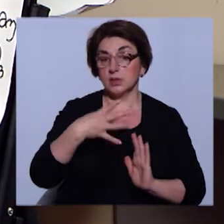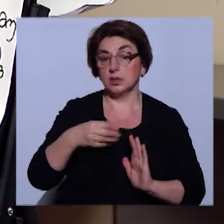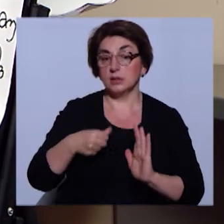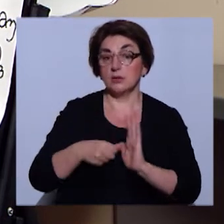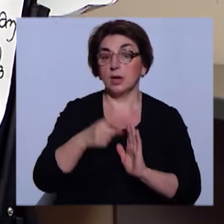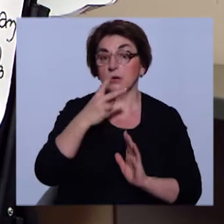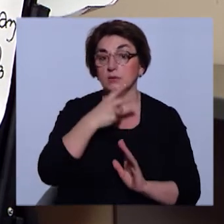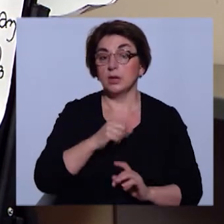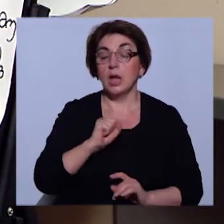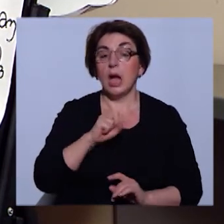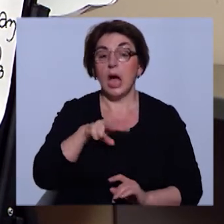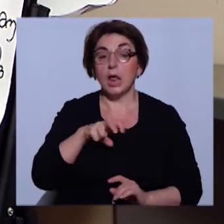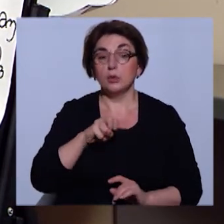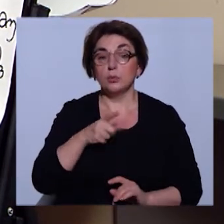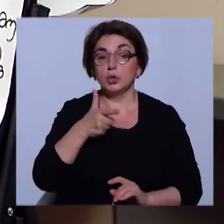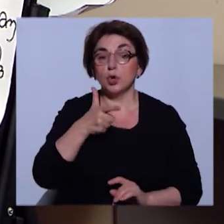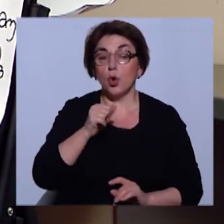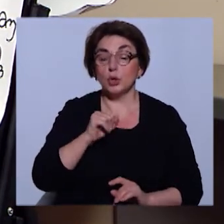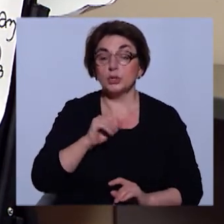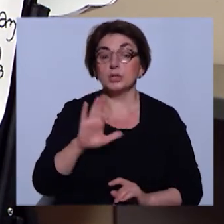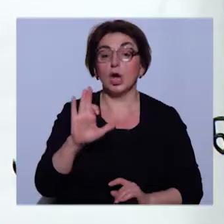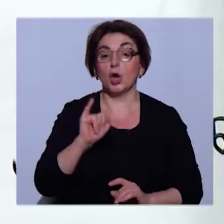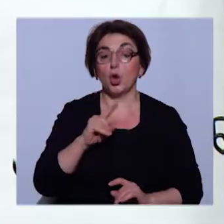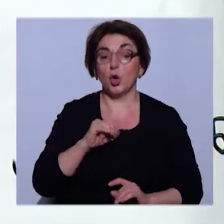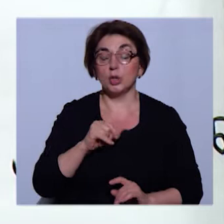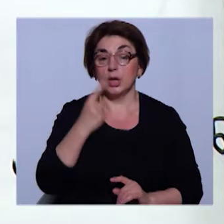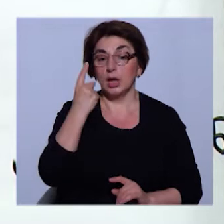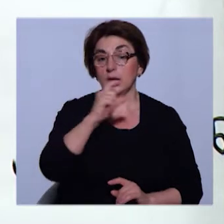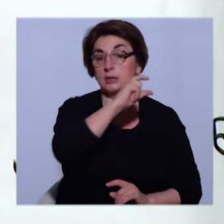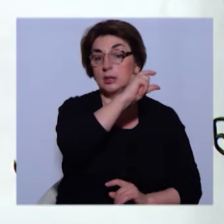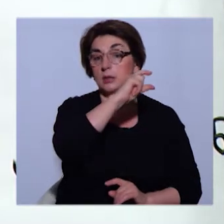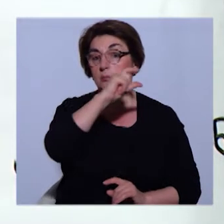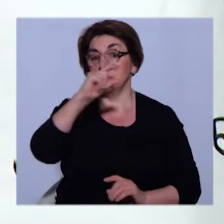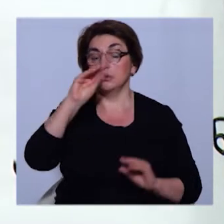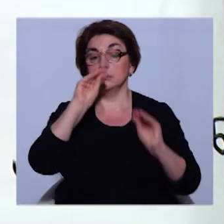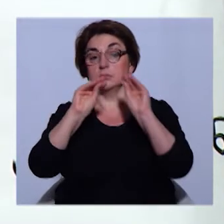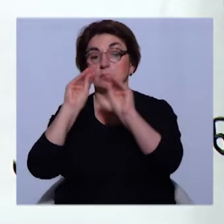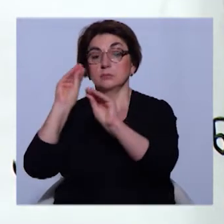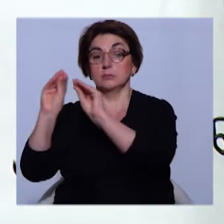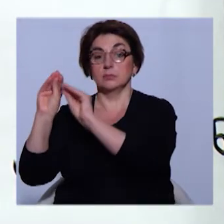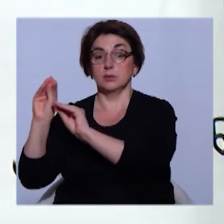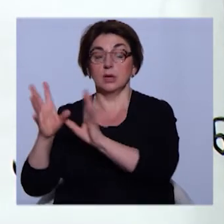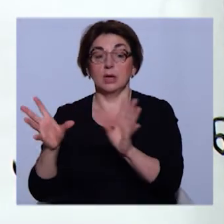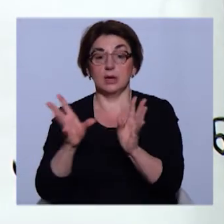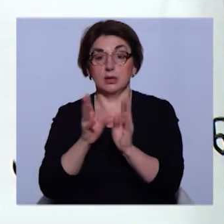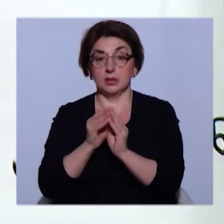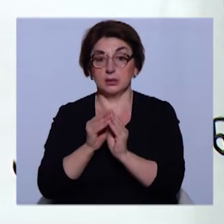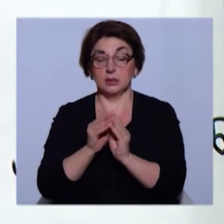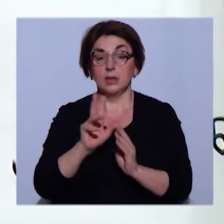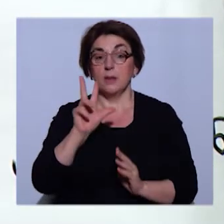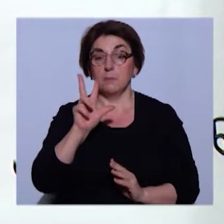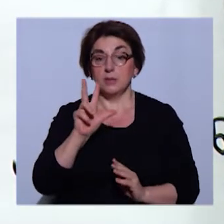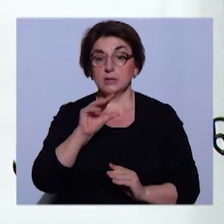და გამოვიდა რომ ალუმინი, გოგირდი და ქლორი ერთ პერიოდში, მესამე პერიოდში